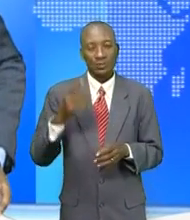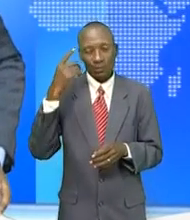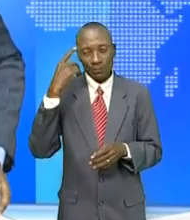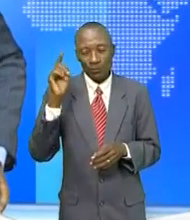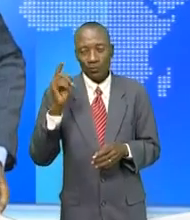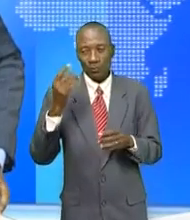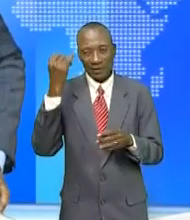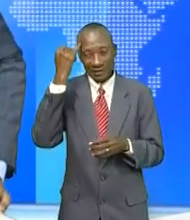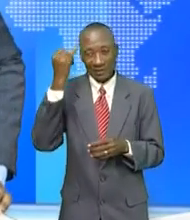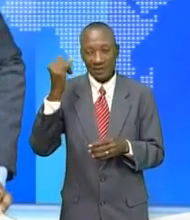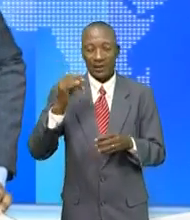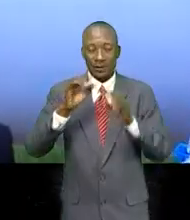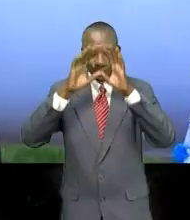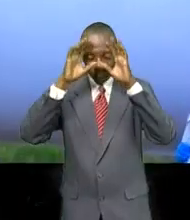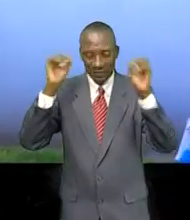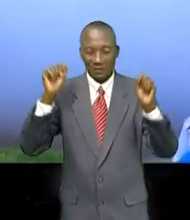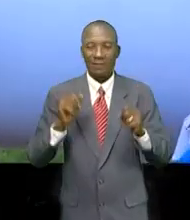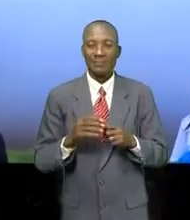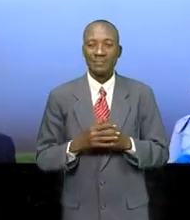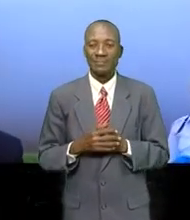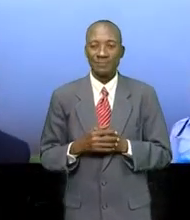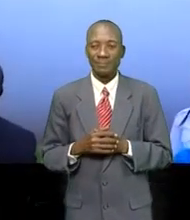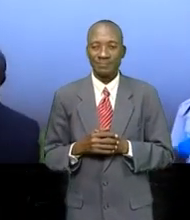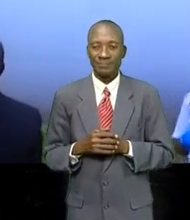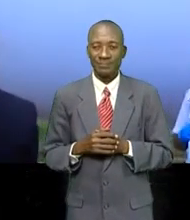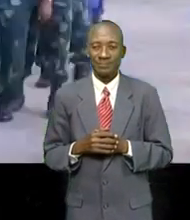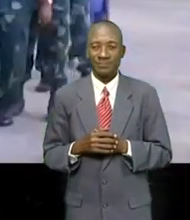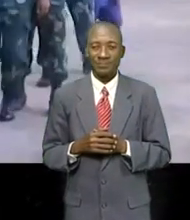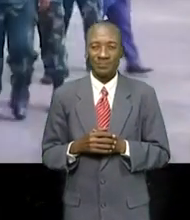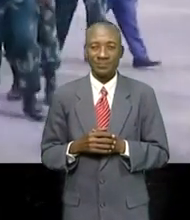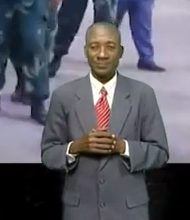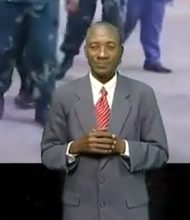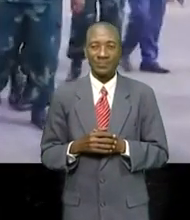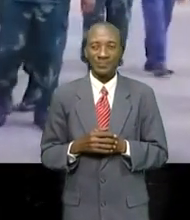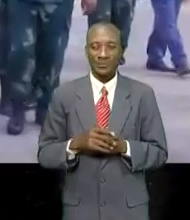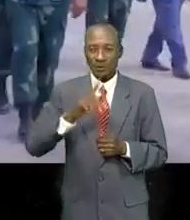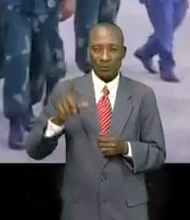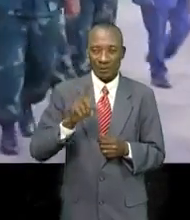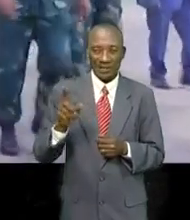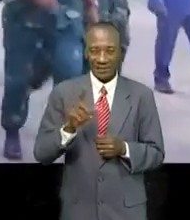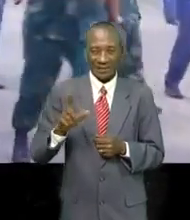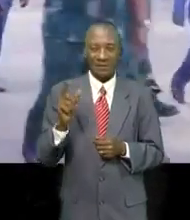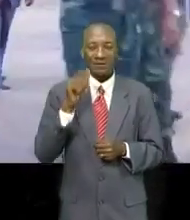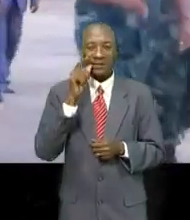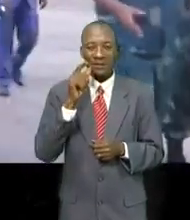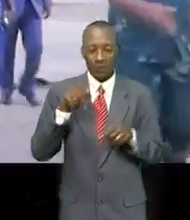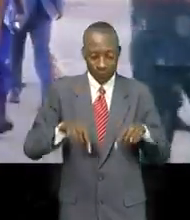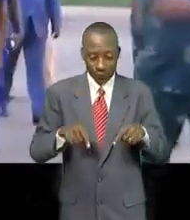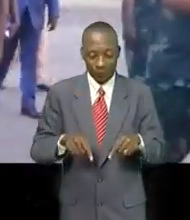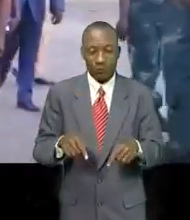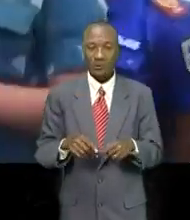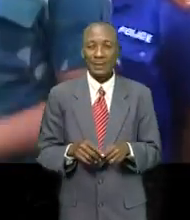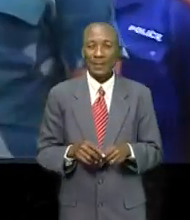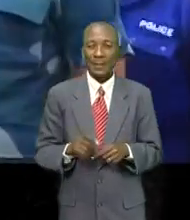et Joseph Oscar Mbalkaïj. Début d'après-midi de ce lundi 10 mai 2021 que le gouverneur de l'Ituri, le lieutenant général Johnny